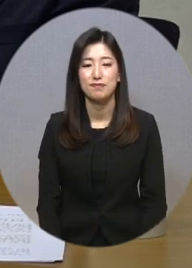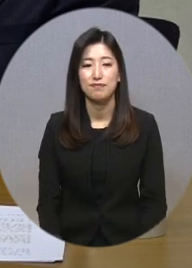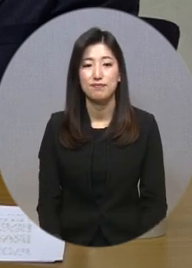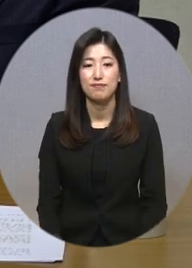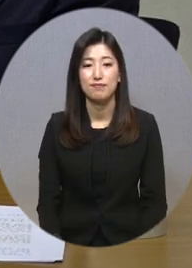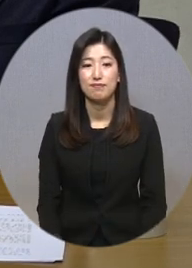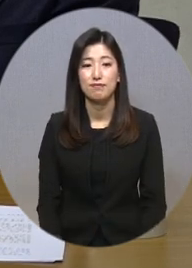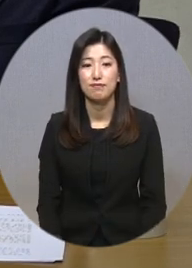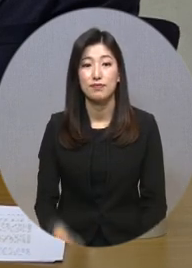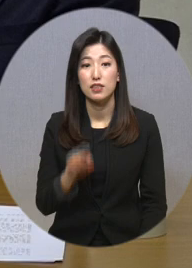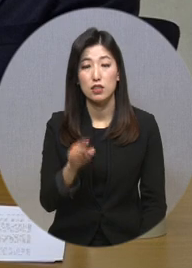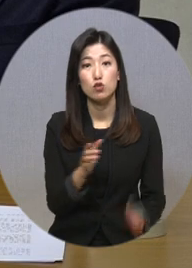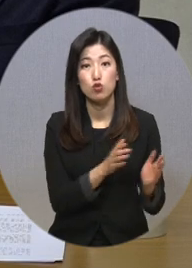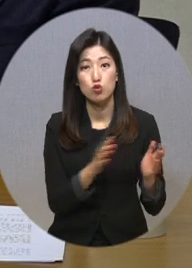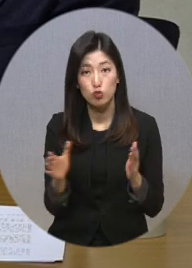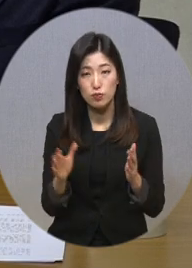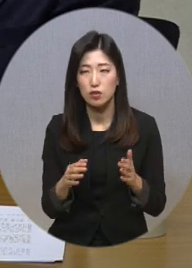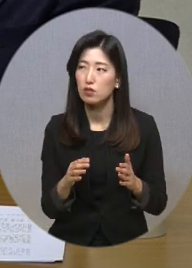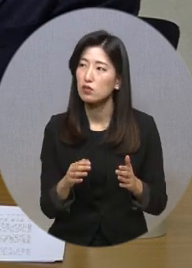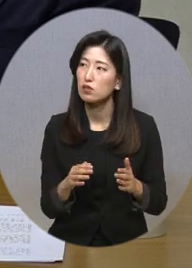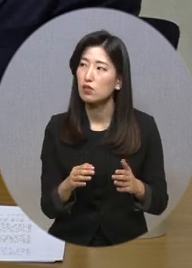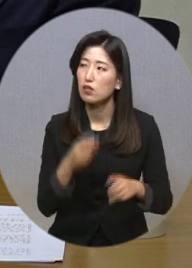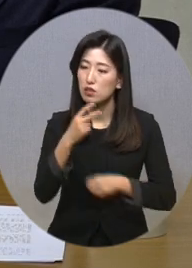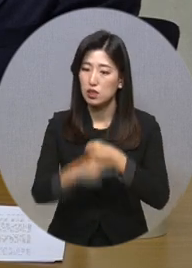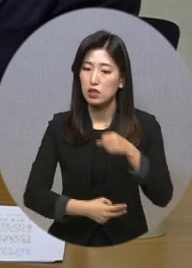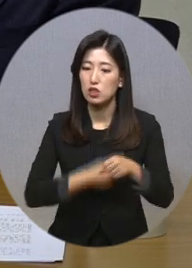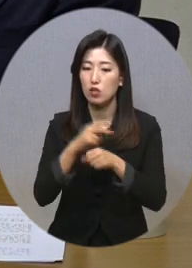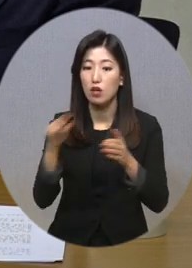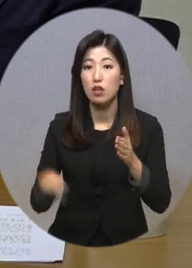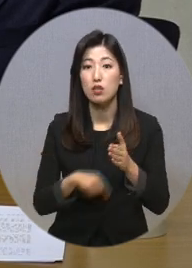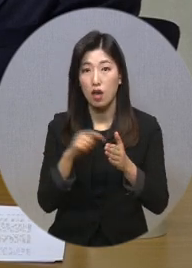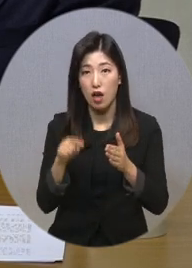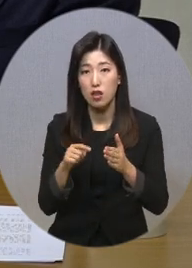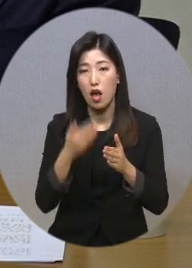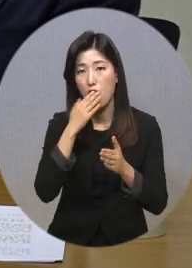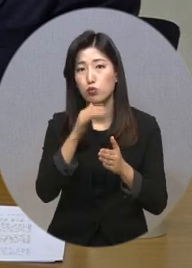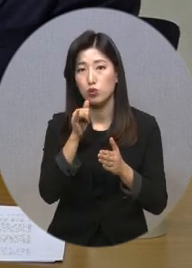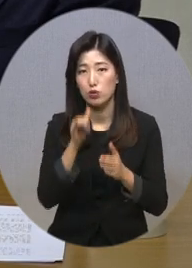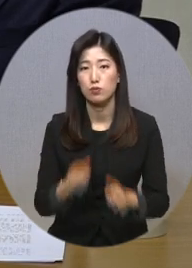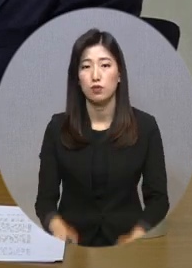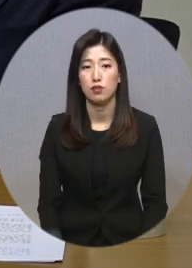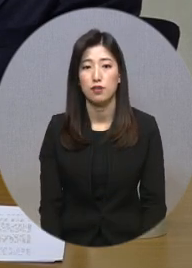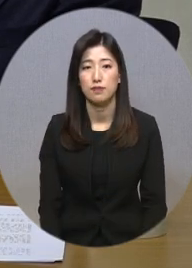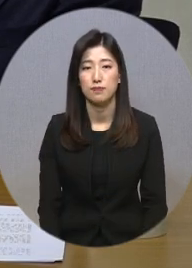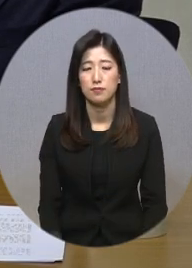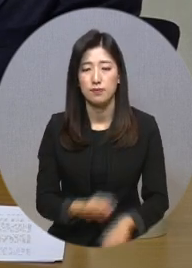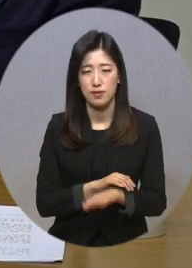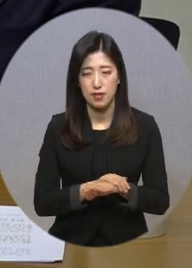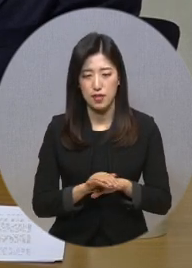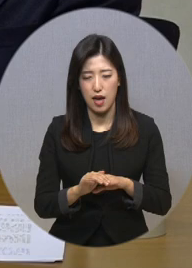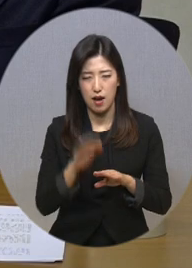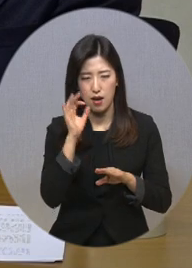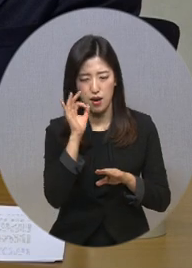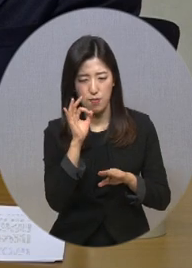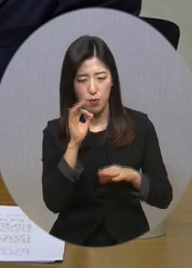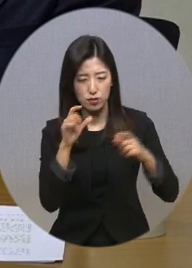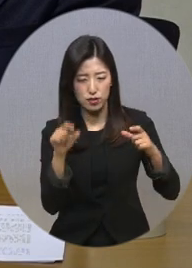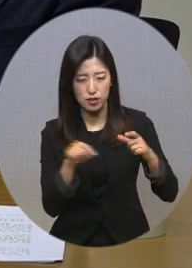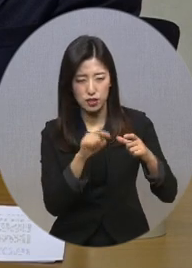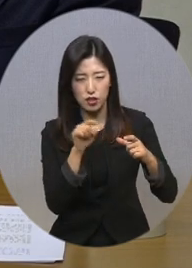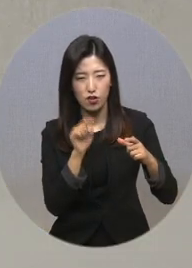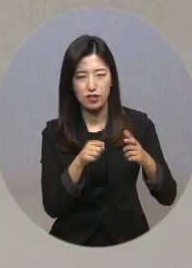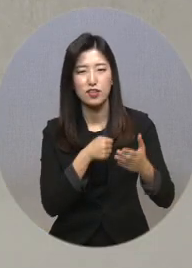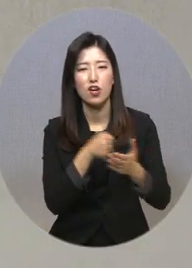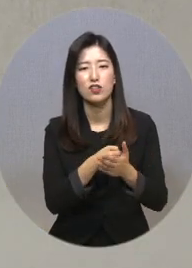준비는 2년 내에 저는 충분히 할 수 있다고 보고 있고 유심히 관찰한 지역이 한 군데가